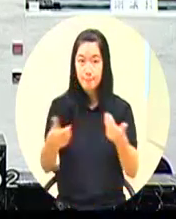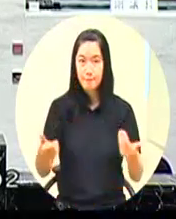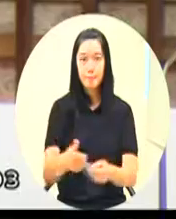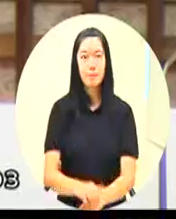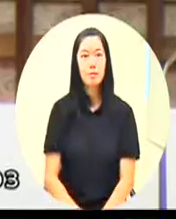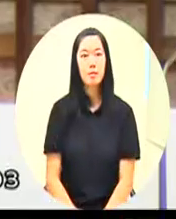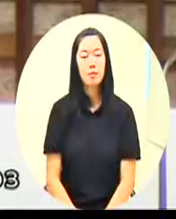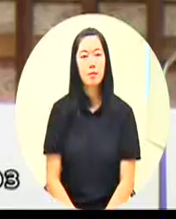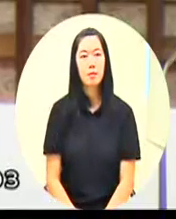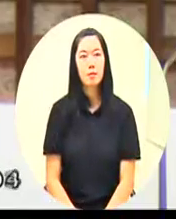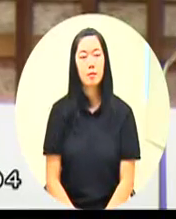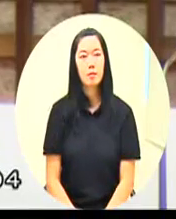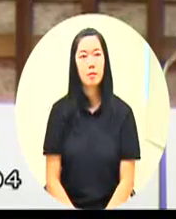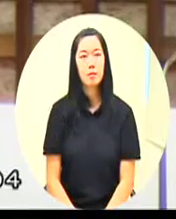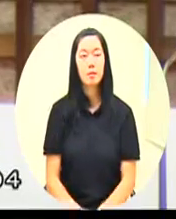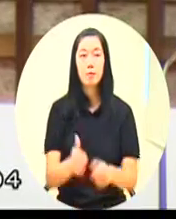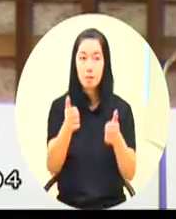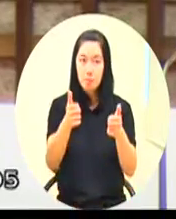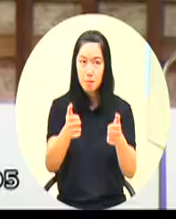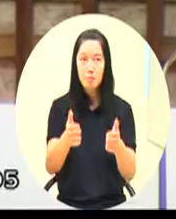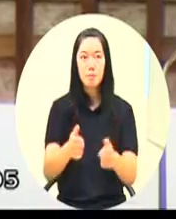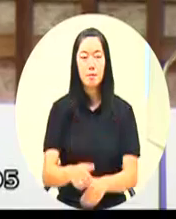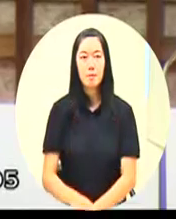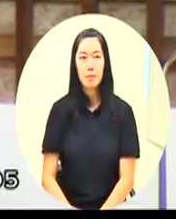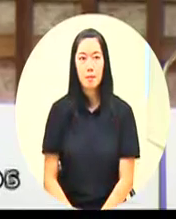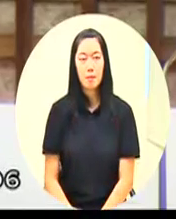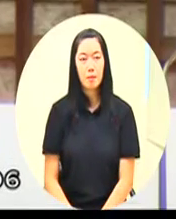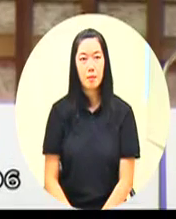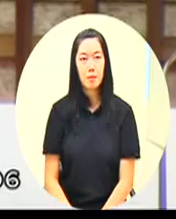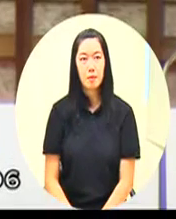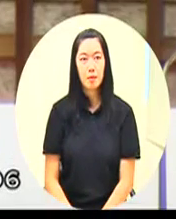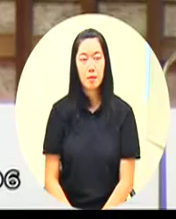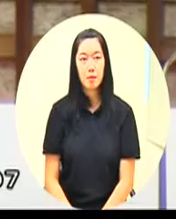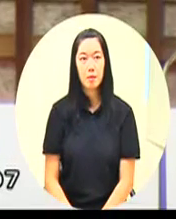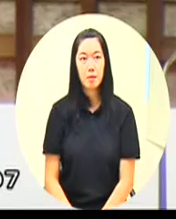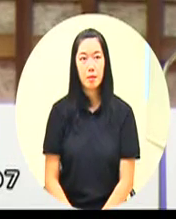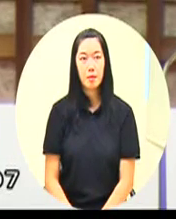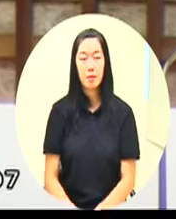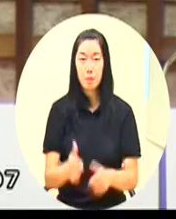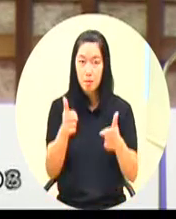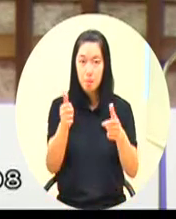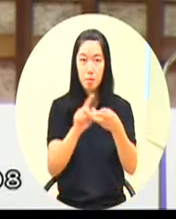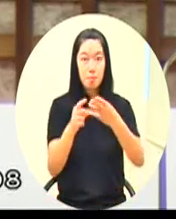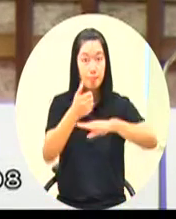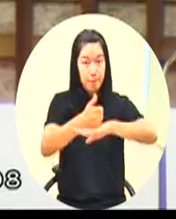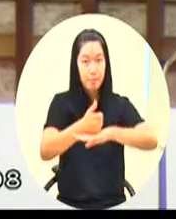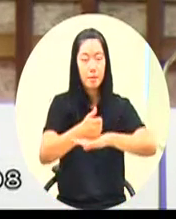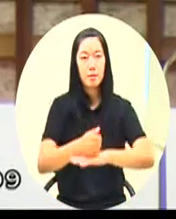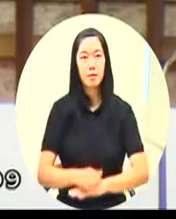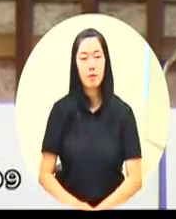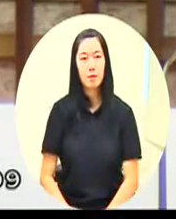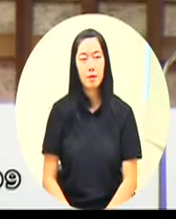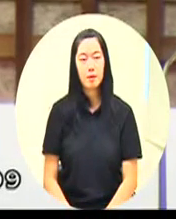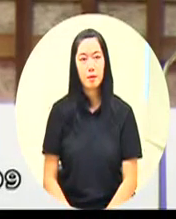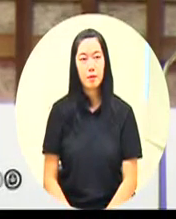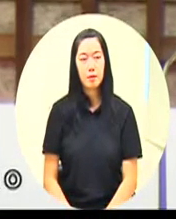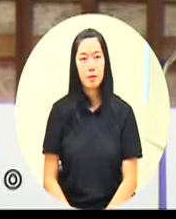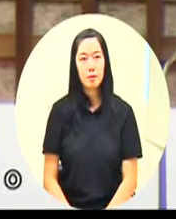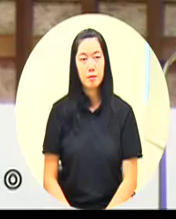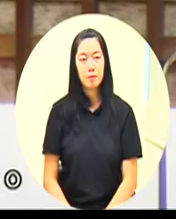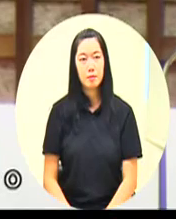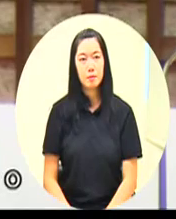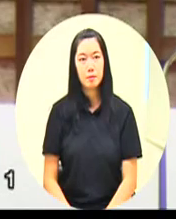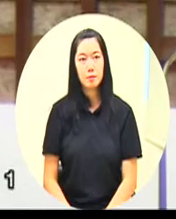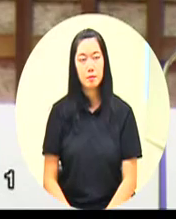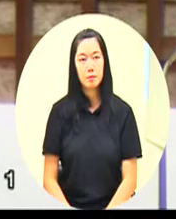请。 谢谢我们我们的会议主持人在这一